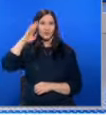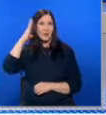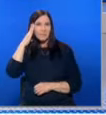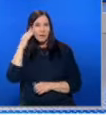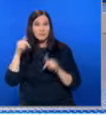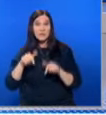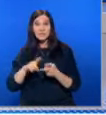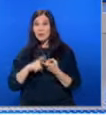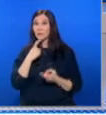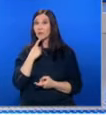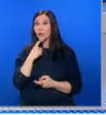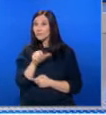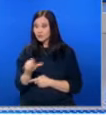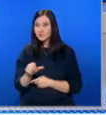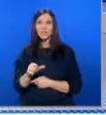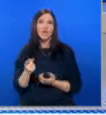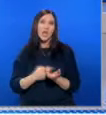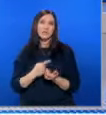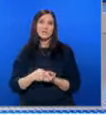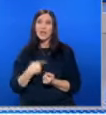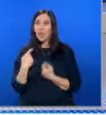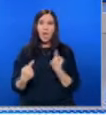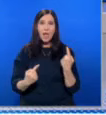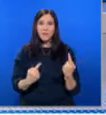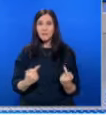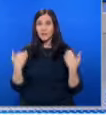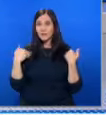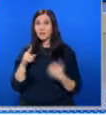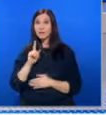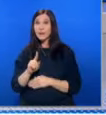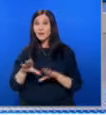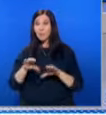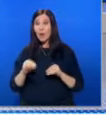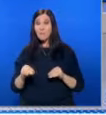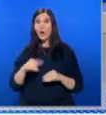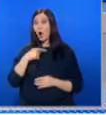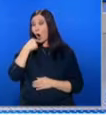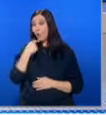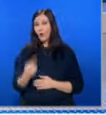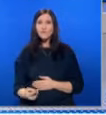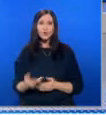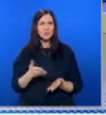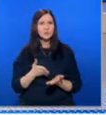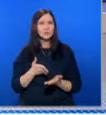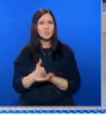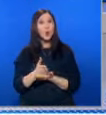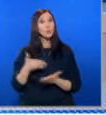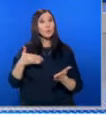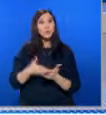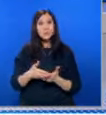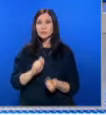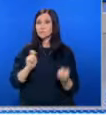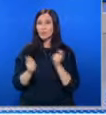премиер. Днес Кирил Петков изтъкна, че всеки един потенциален кандидат трябва да поема отговорността си. Според опозицията,